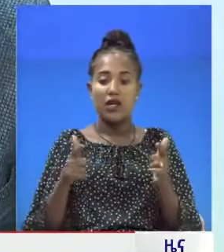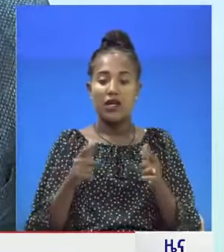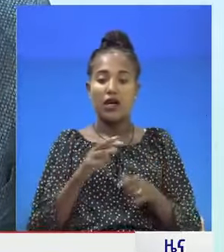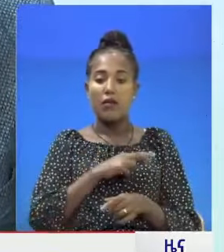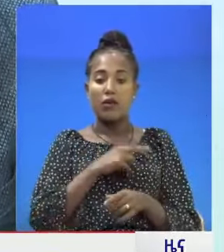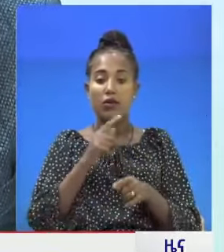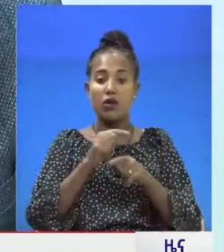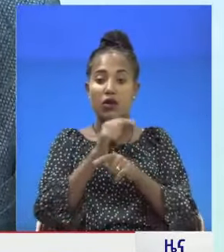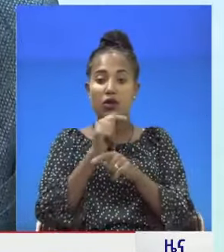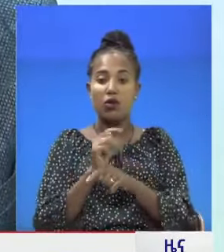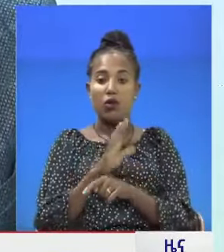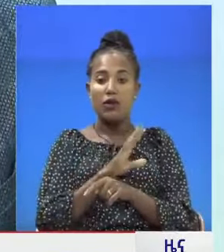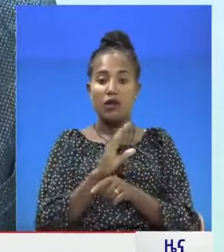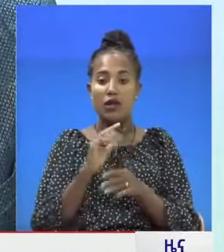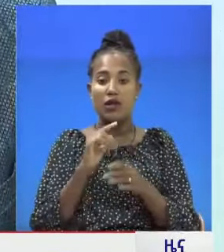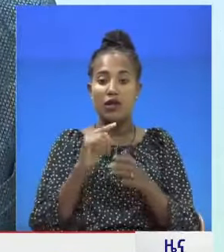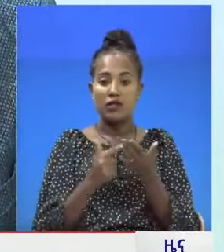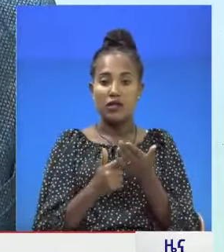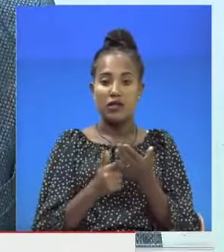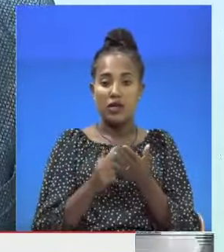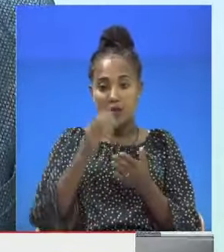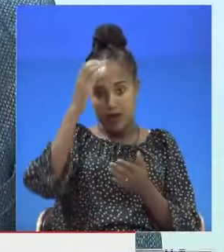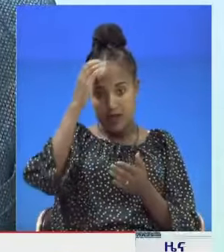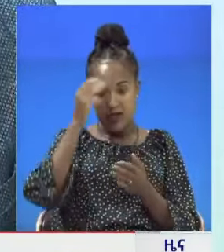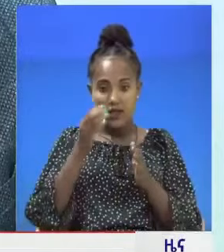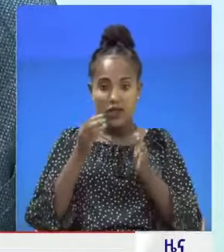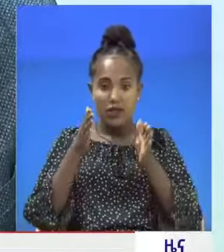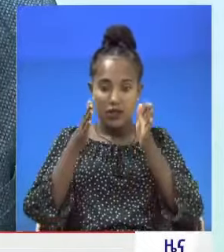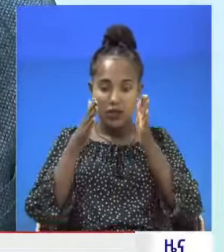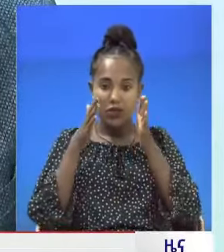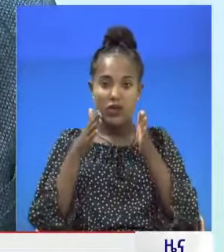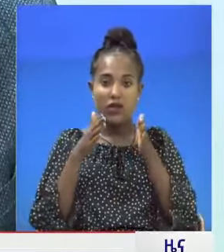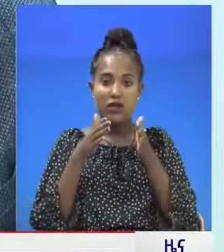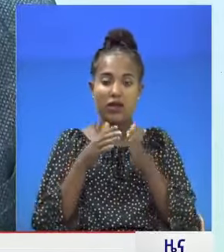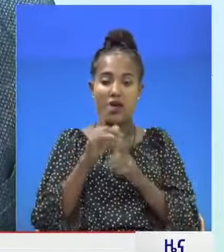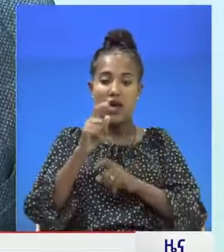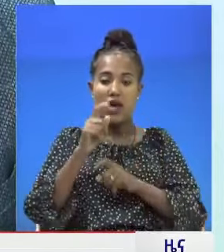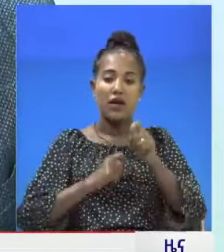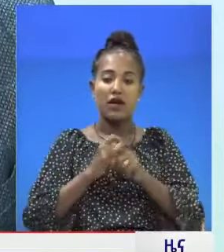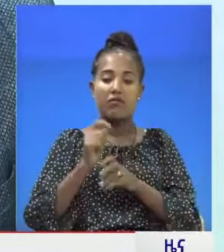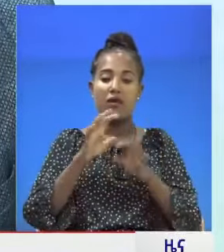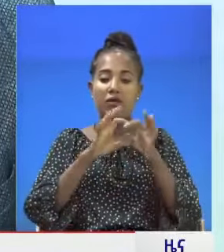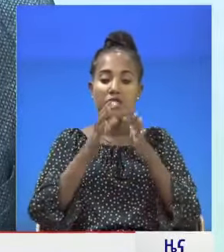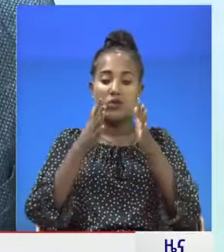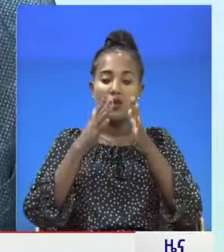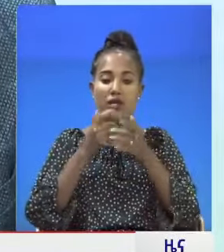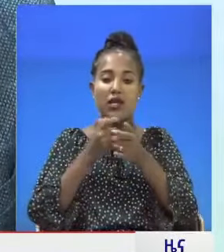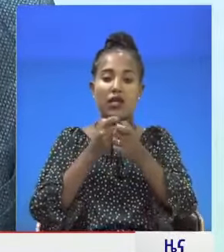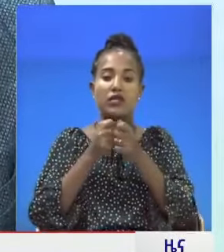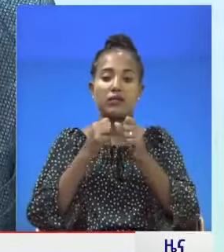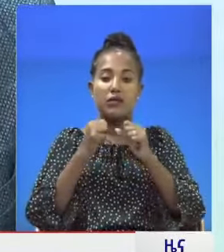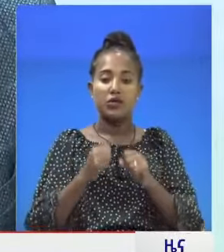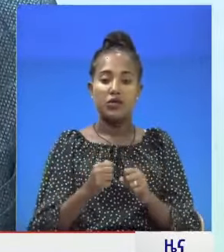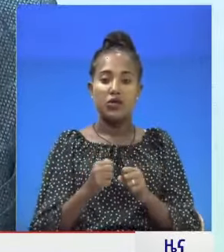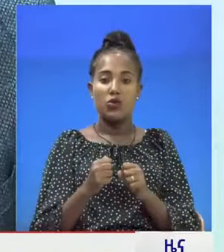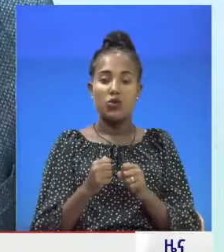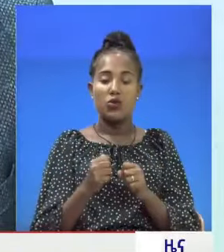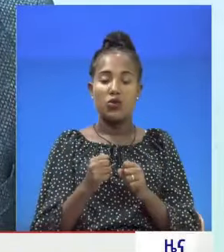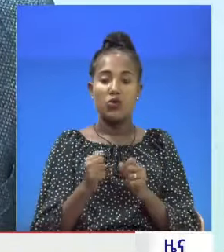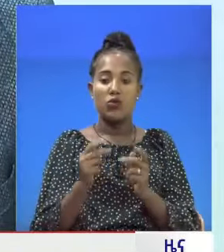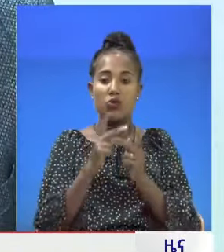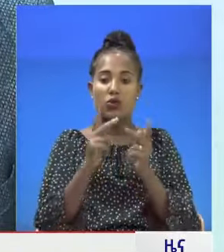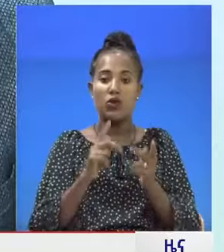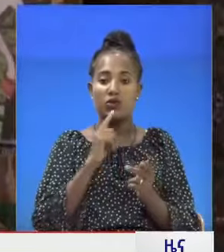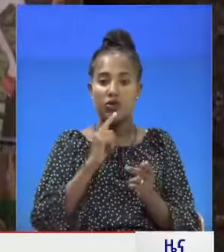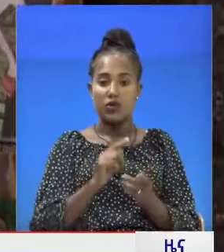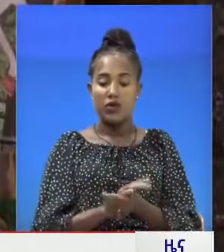ተቋማትና እንደዚህ የመንግስትን አቴንሽን ወይም የኢንተርናሽናል ኮሚኒቲውን አቴንሽን ሊስብ በሚችሉ ቦታዎች ላይ